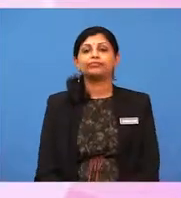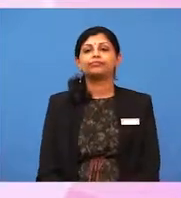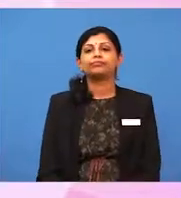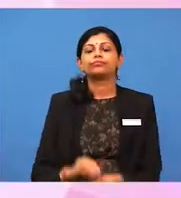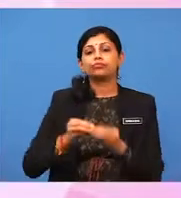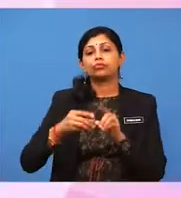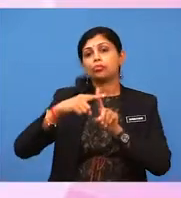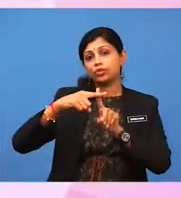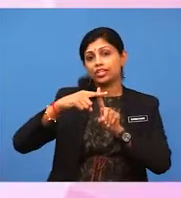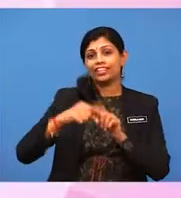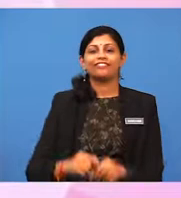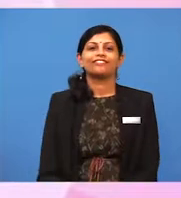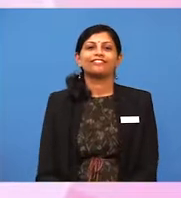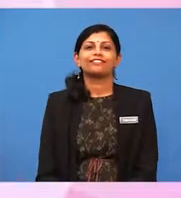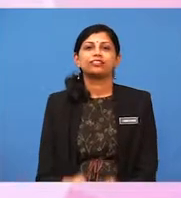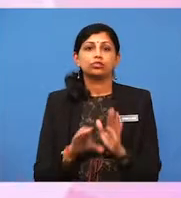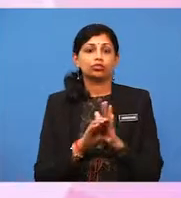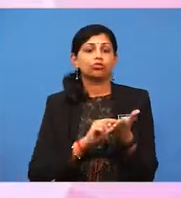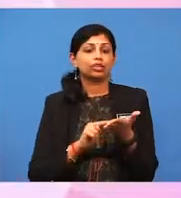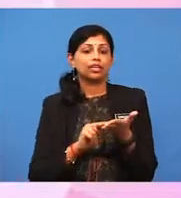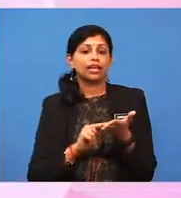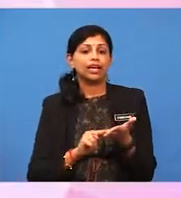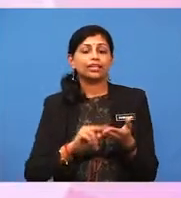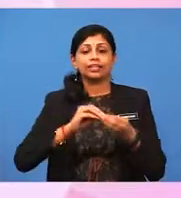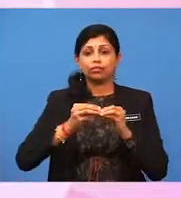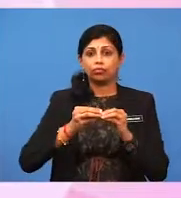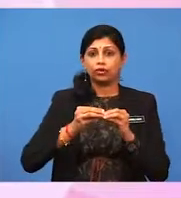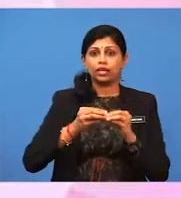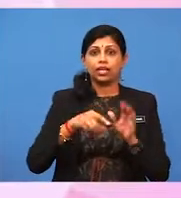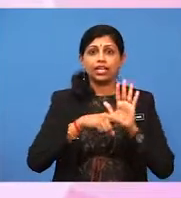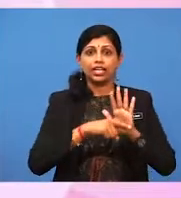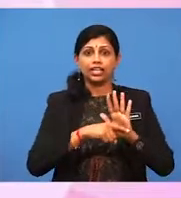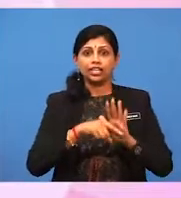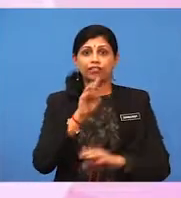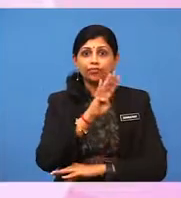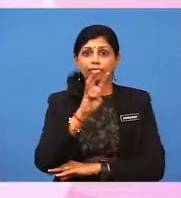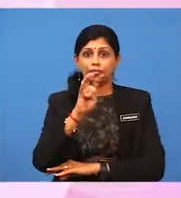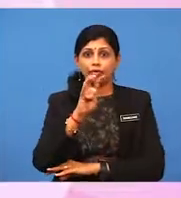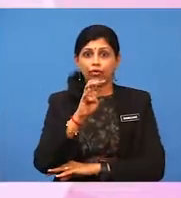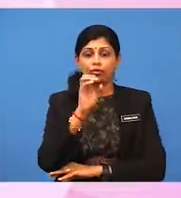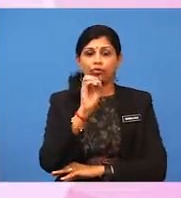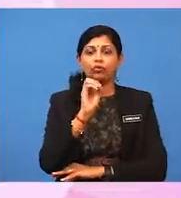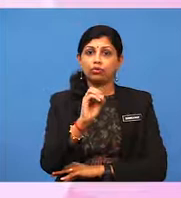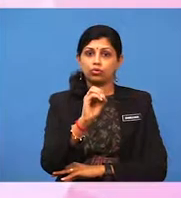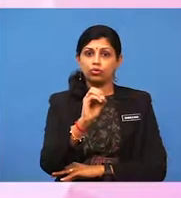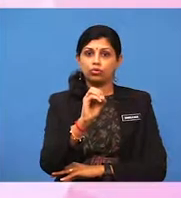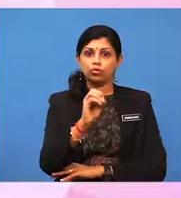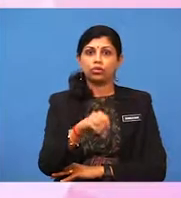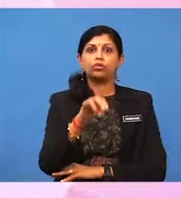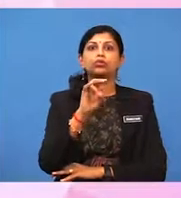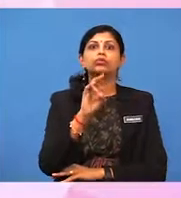positif. Contoh nilai bagi integer adalah -40, sifar atau